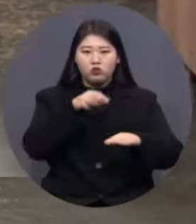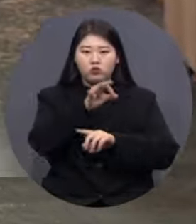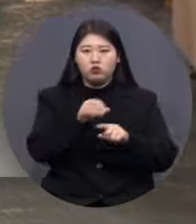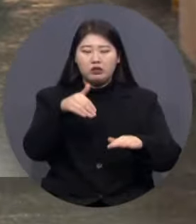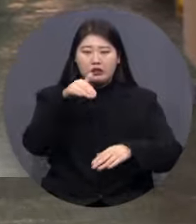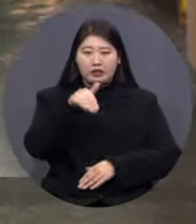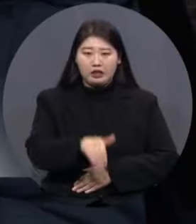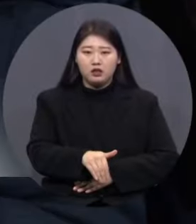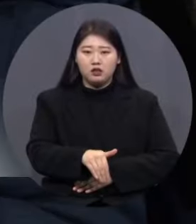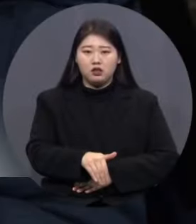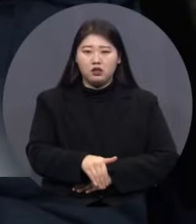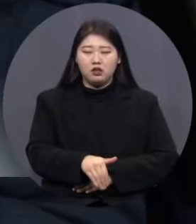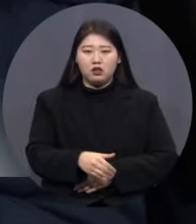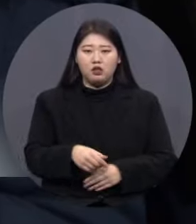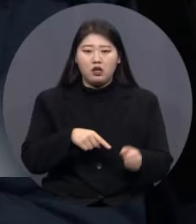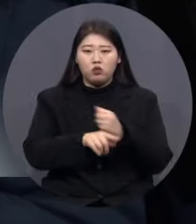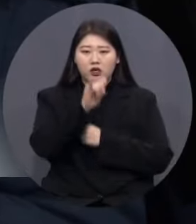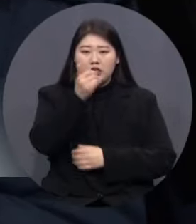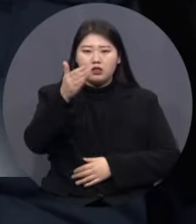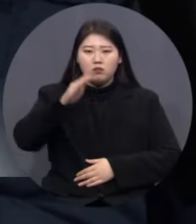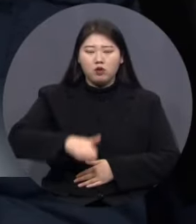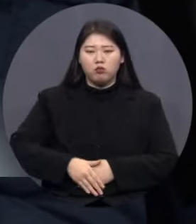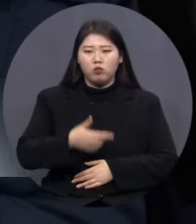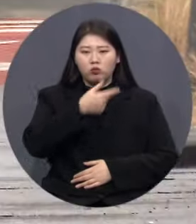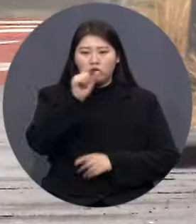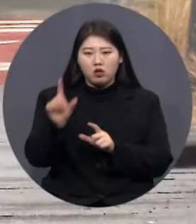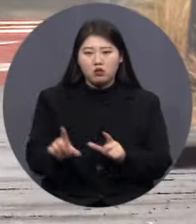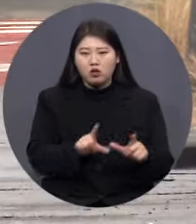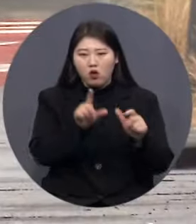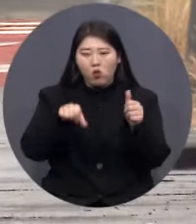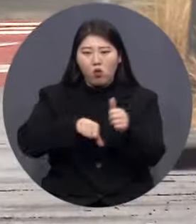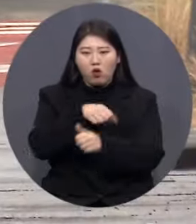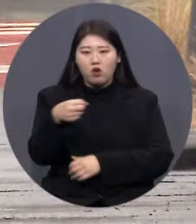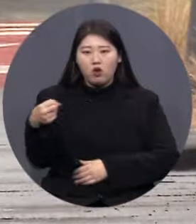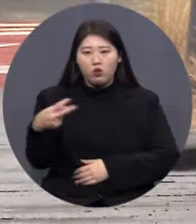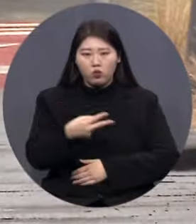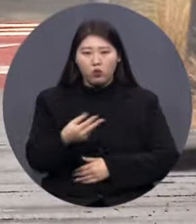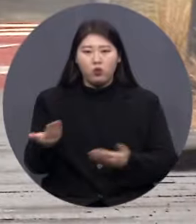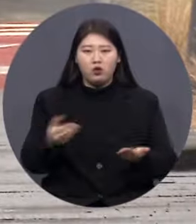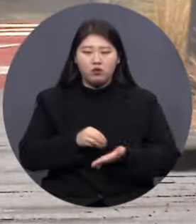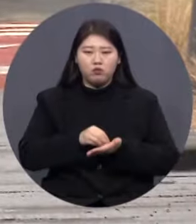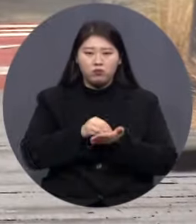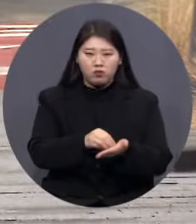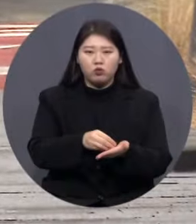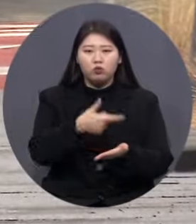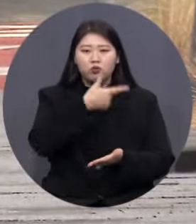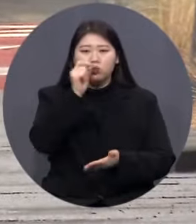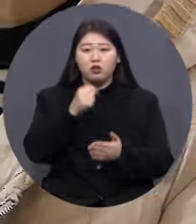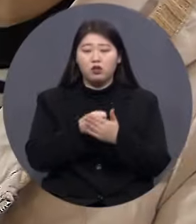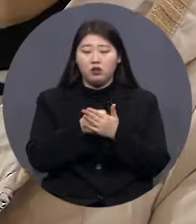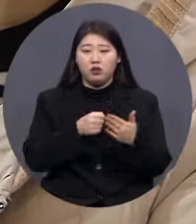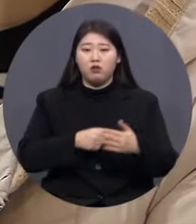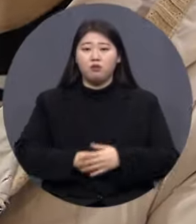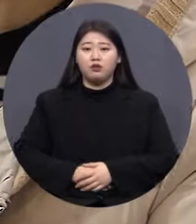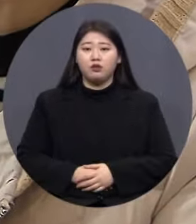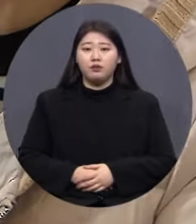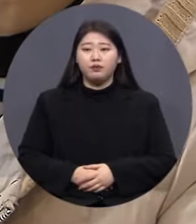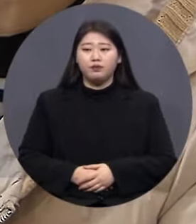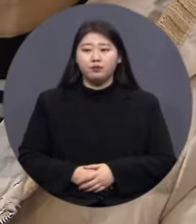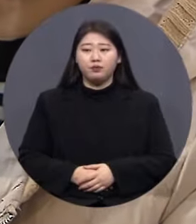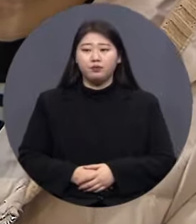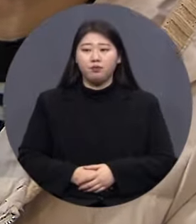가장 큰 이유지만 부족한 생활환경과 일자리도 인구 유출의 중요한 원인 중에 하나입니다 시간